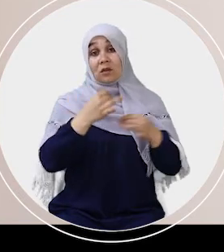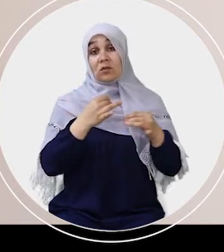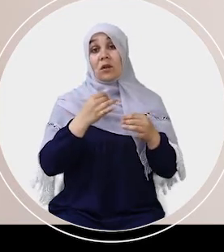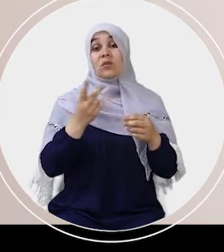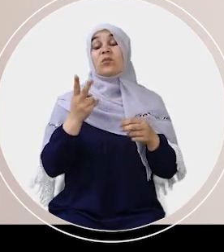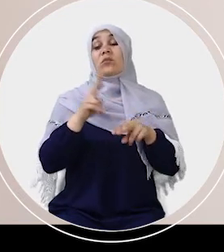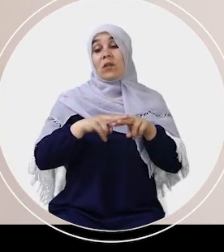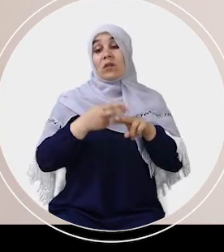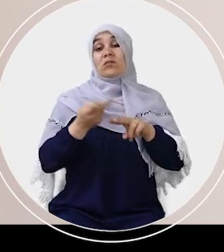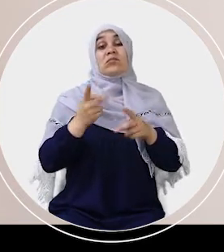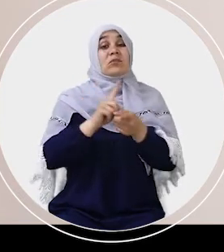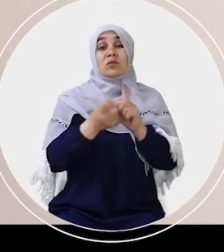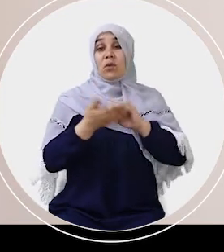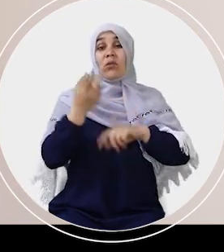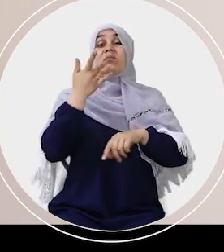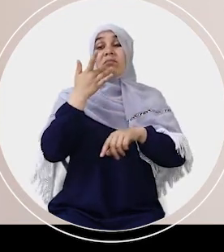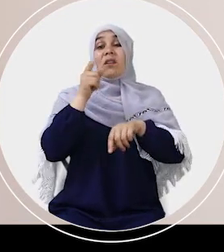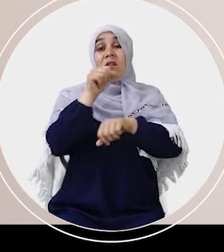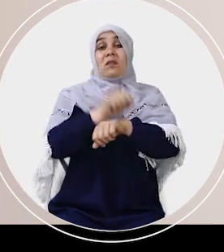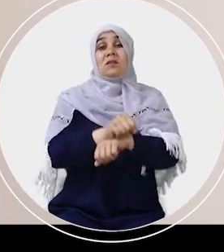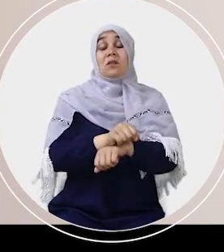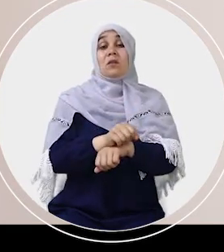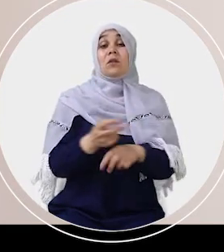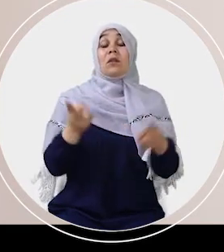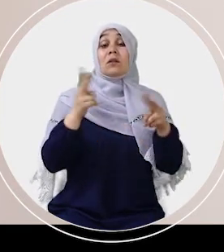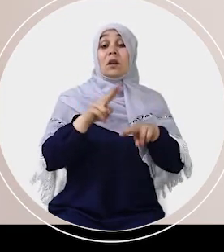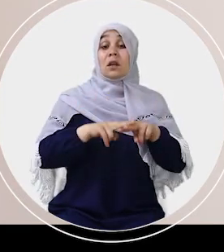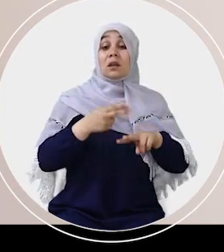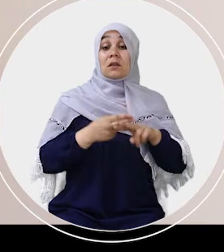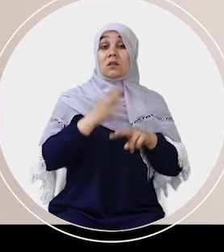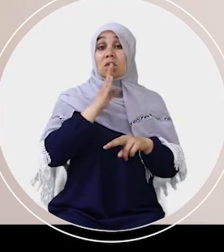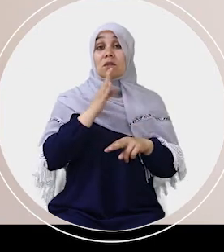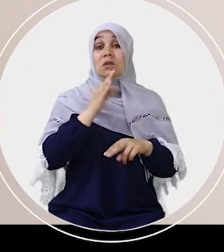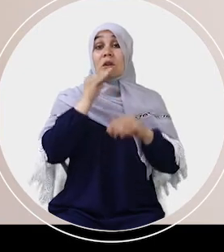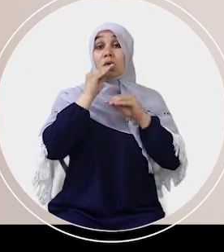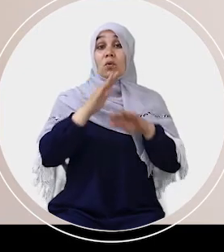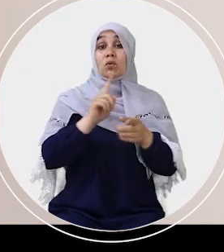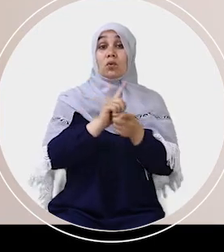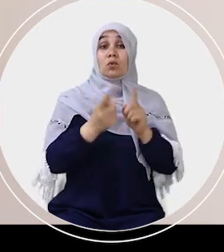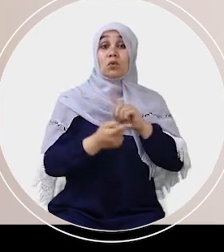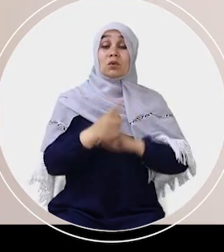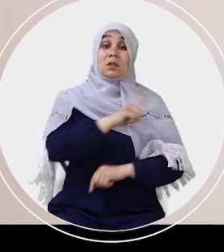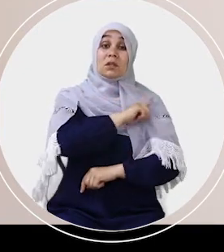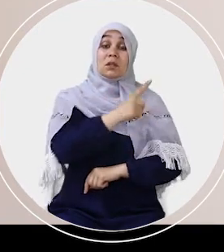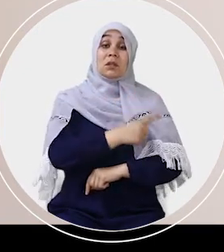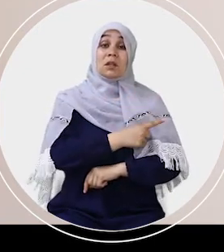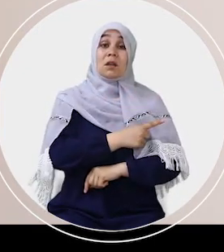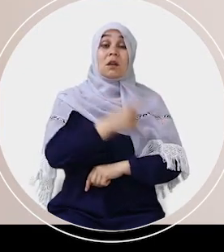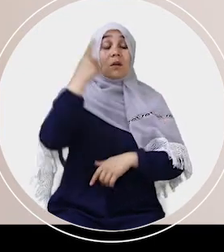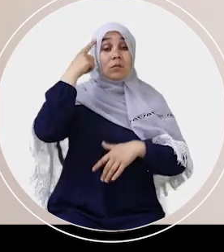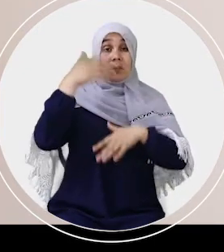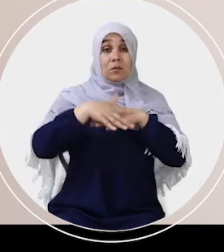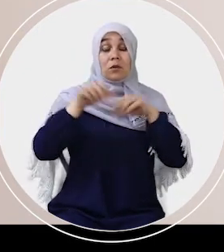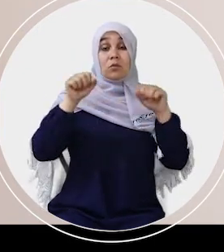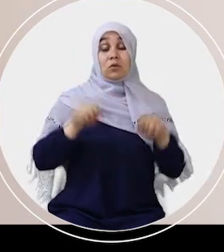qoladi, hech narsa o'zgarmaydi. Mana bu joyda ham bu ayolning ruhiy o'zgarishi o'ta kuchli ekanligi bilinib